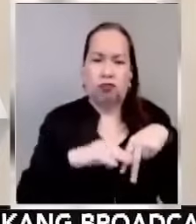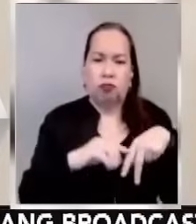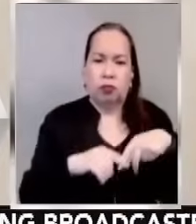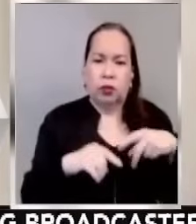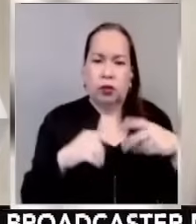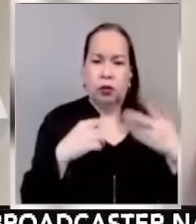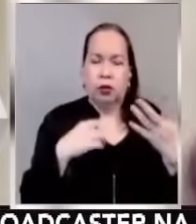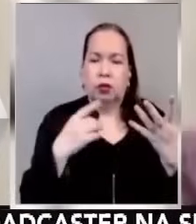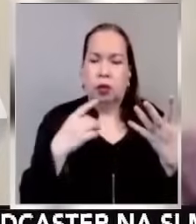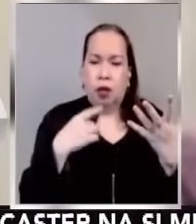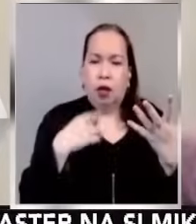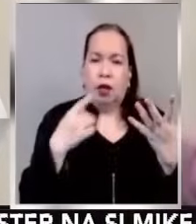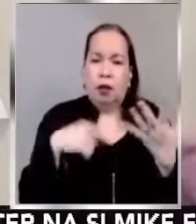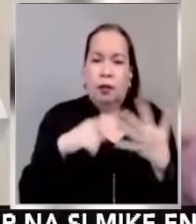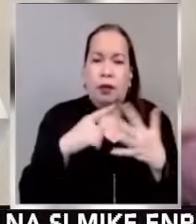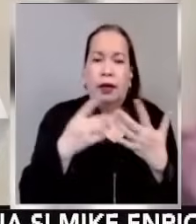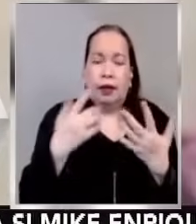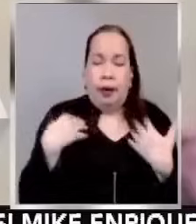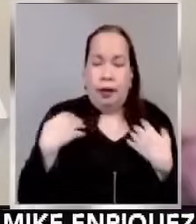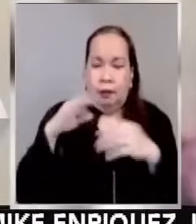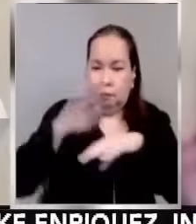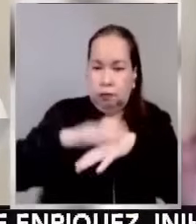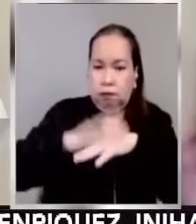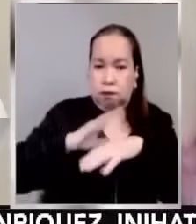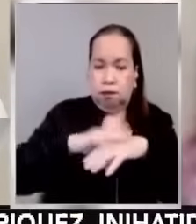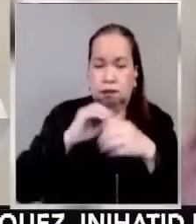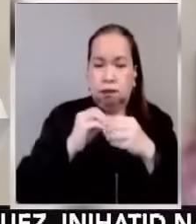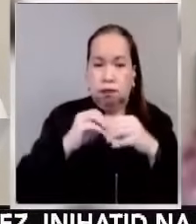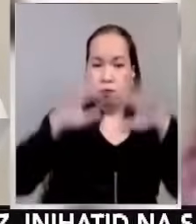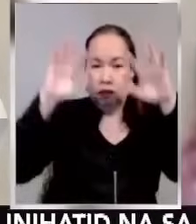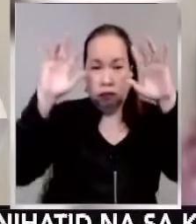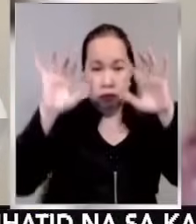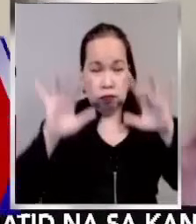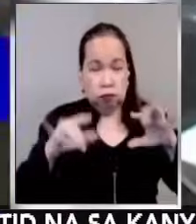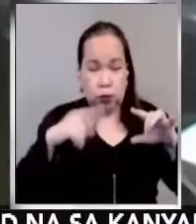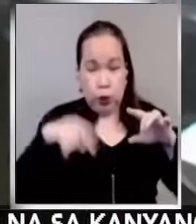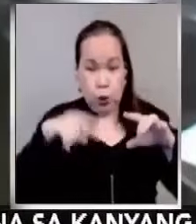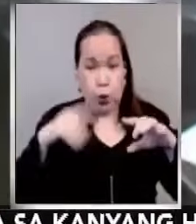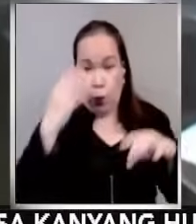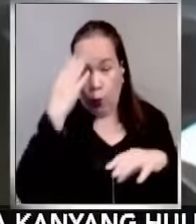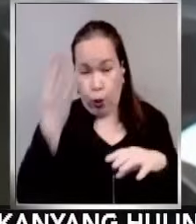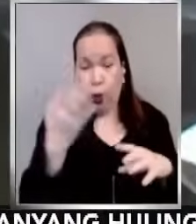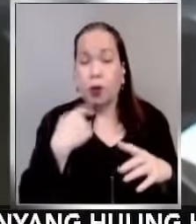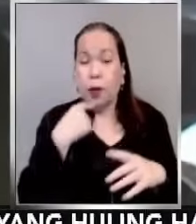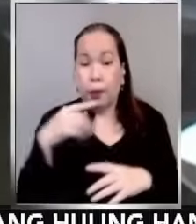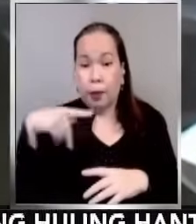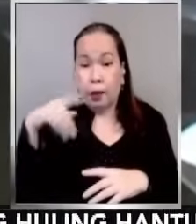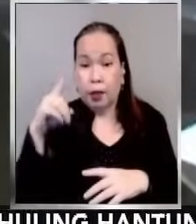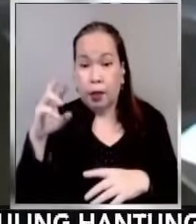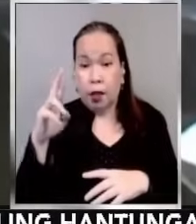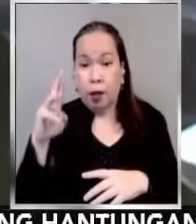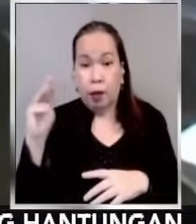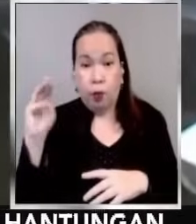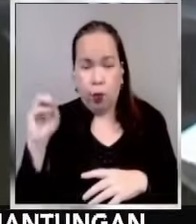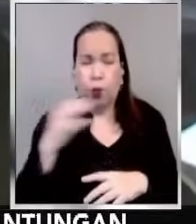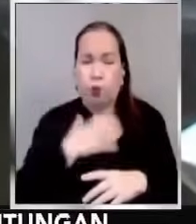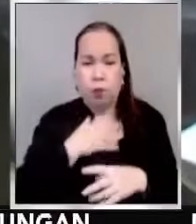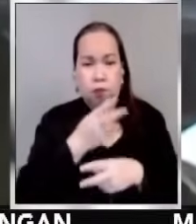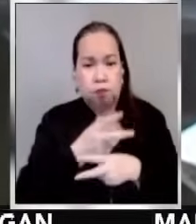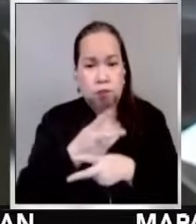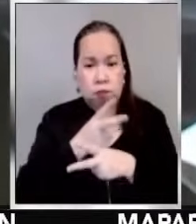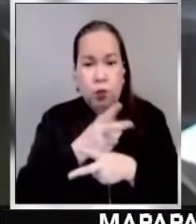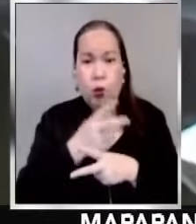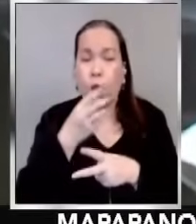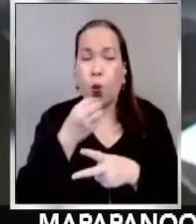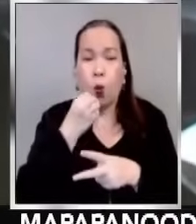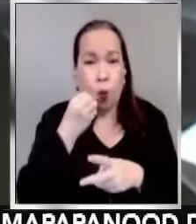rainfall advisory dito sa Bulacan. Kaya naman ayon sa PDRRMO, mag-ingat ang mga naninirahan